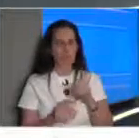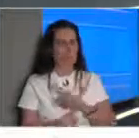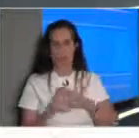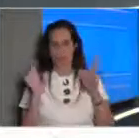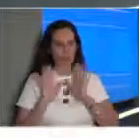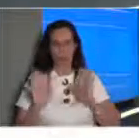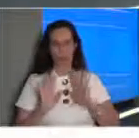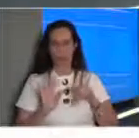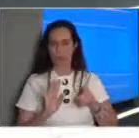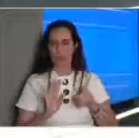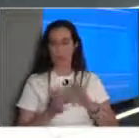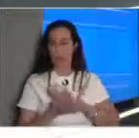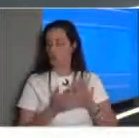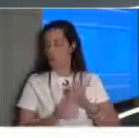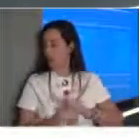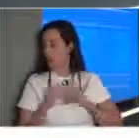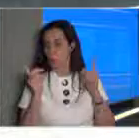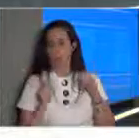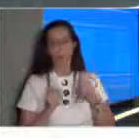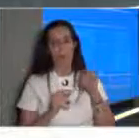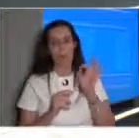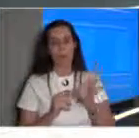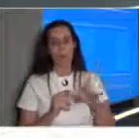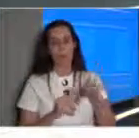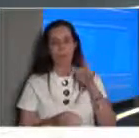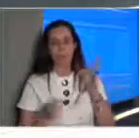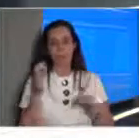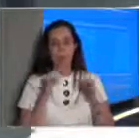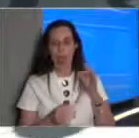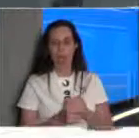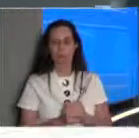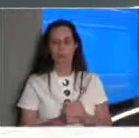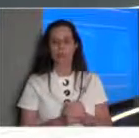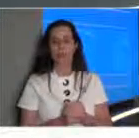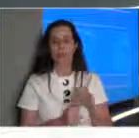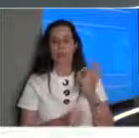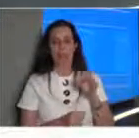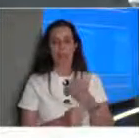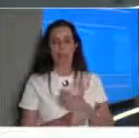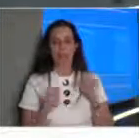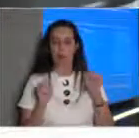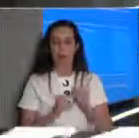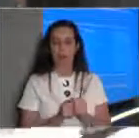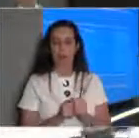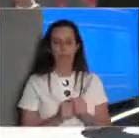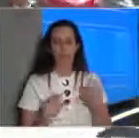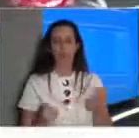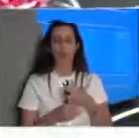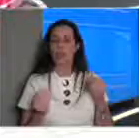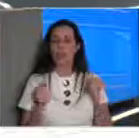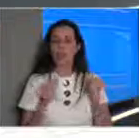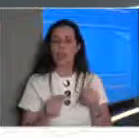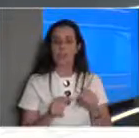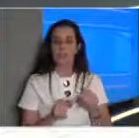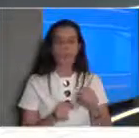אבסורד גדול, זה פשוט אבסורד גדול, זה פגיעה במערכת בתי המשפט ופגיעה בדמוקרטיה, כי לא יכול להיות דבר